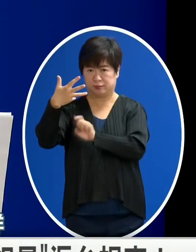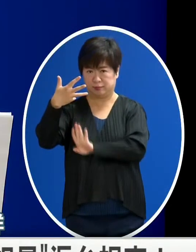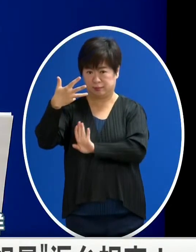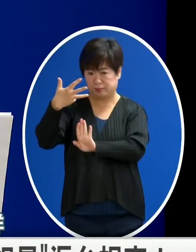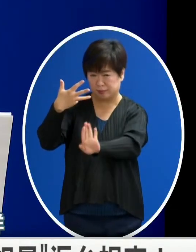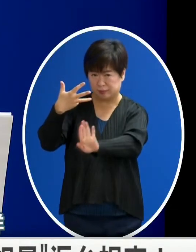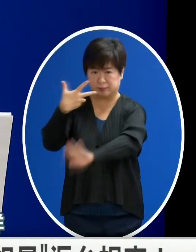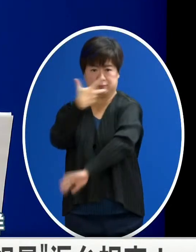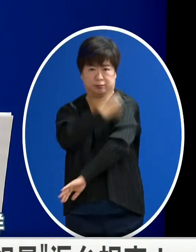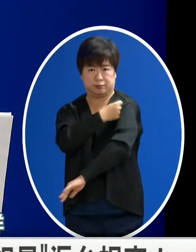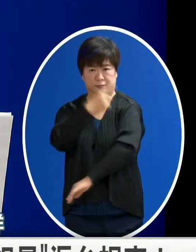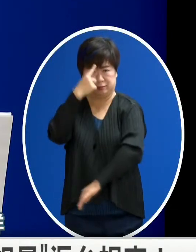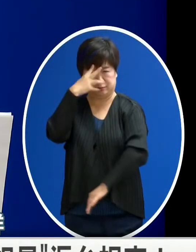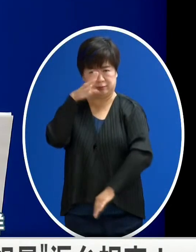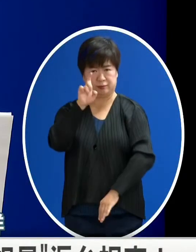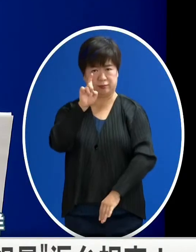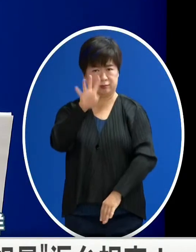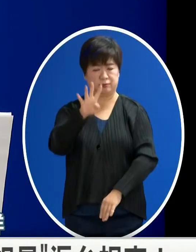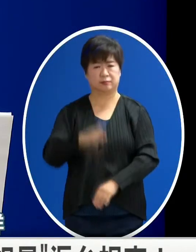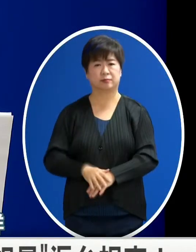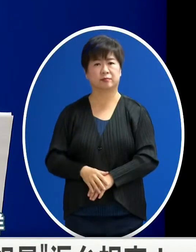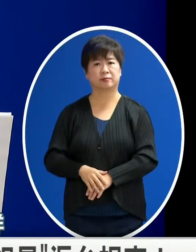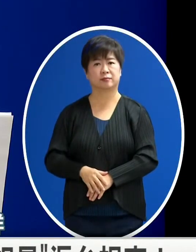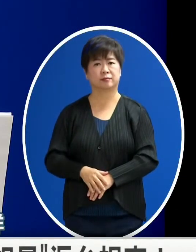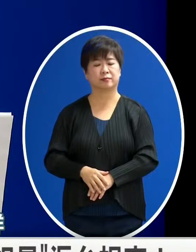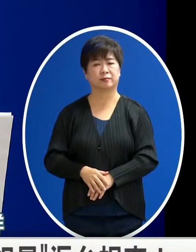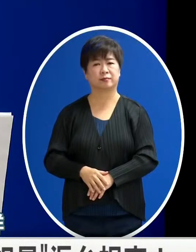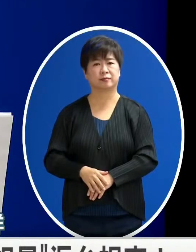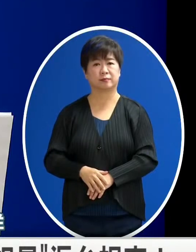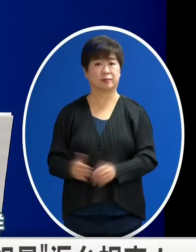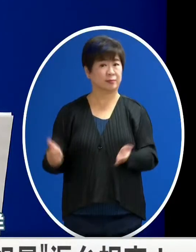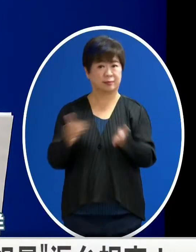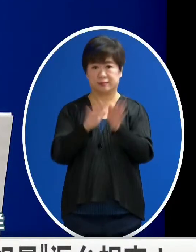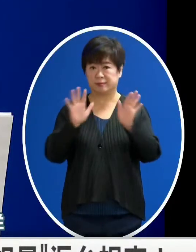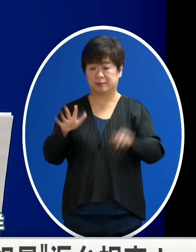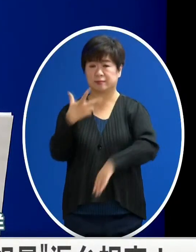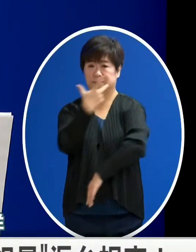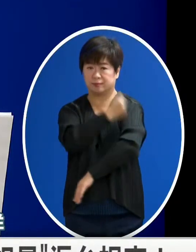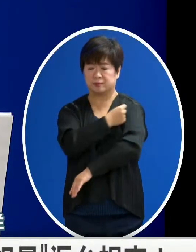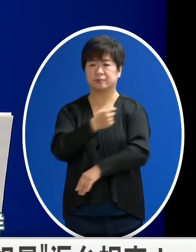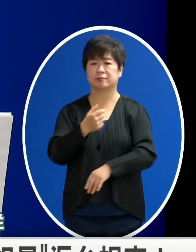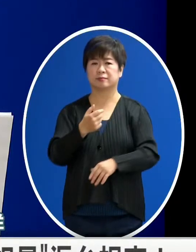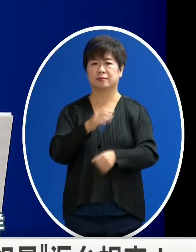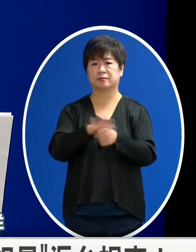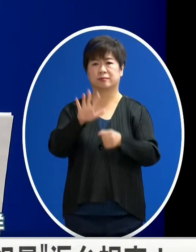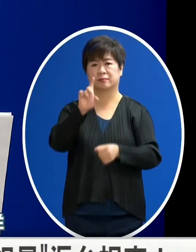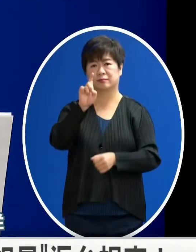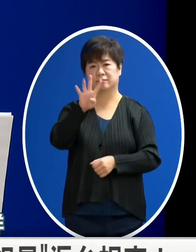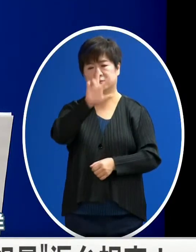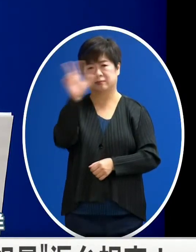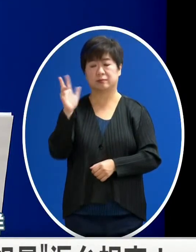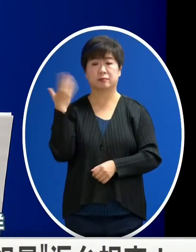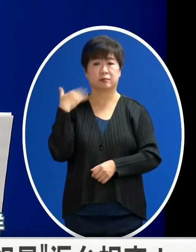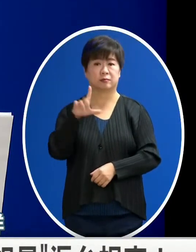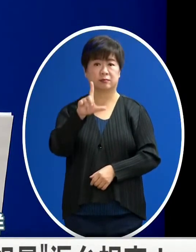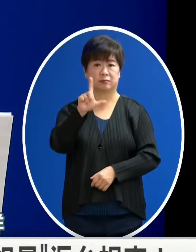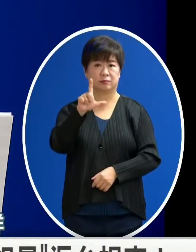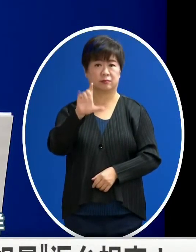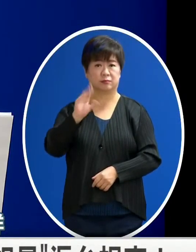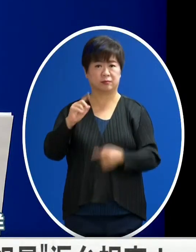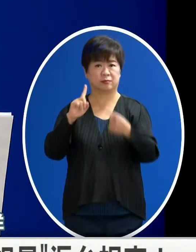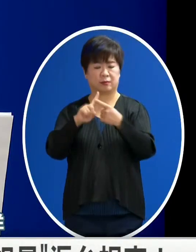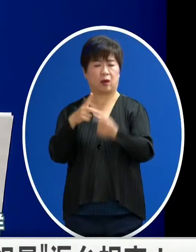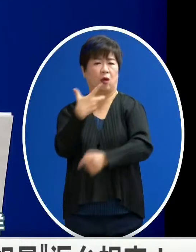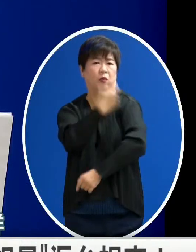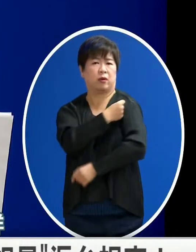后接种后14天，8月15号就是总共到目前为止接种共14天，那那时候总共有66万人啊接